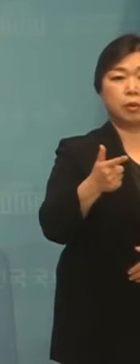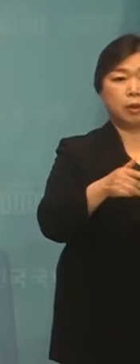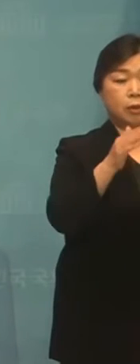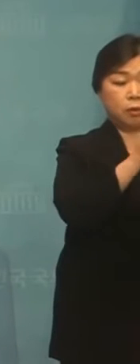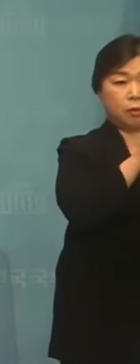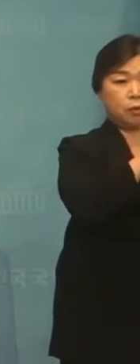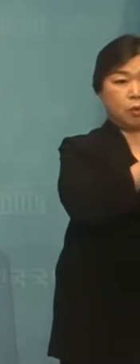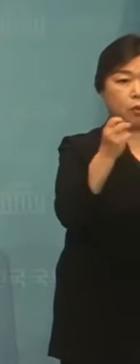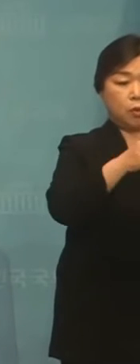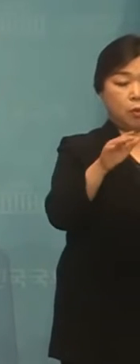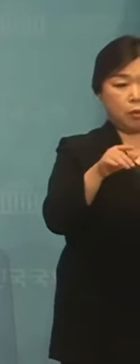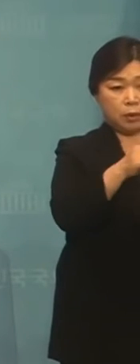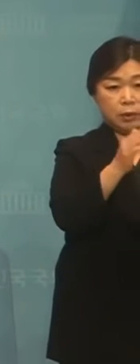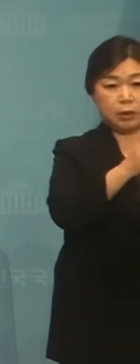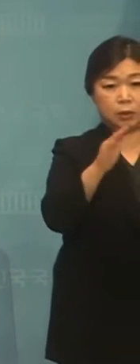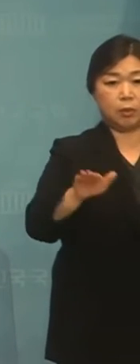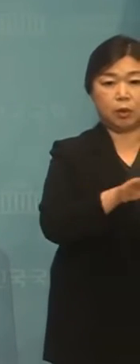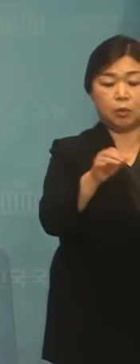주변 지인들과